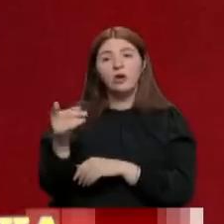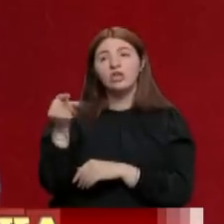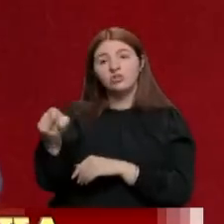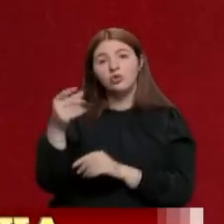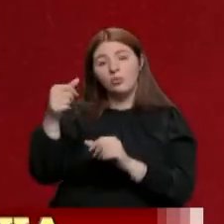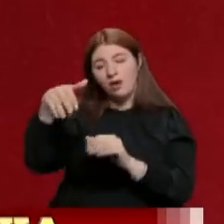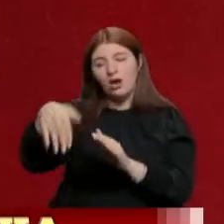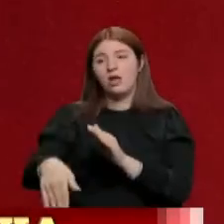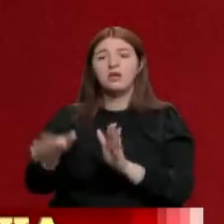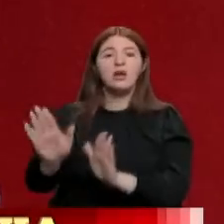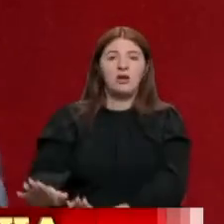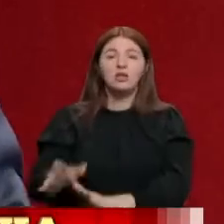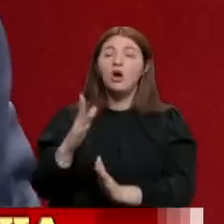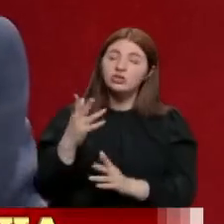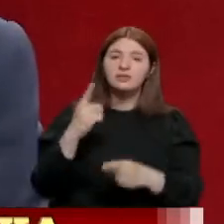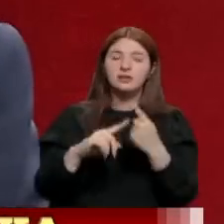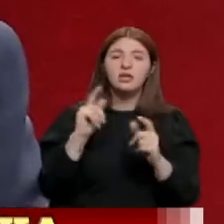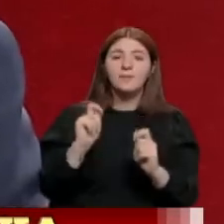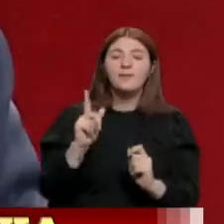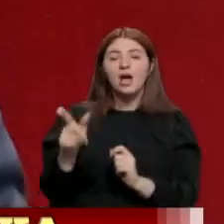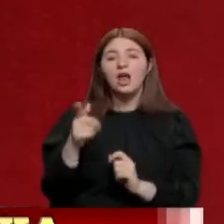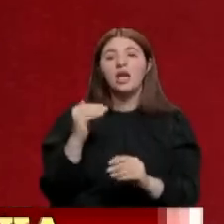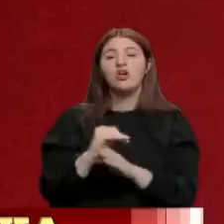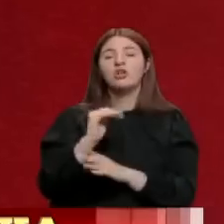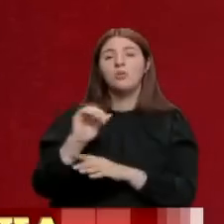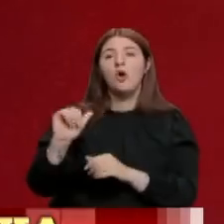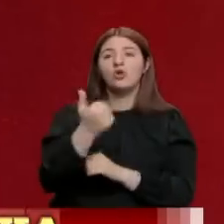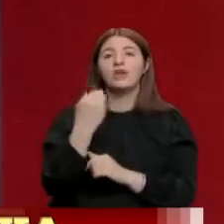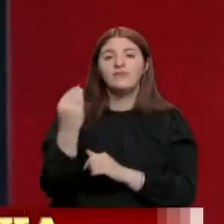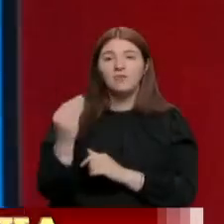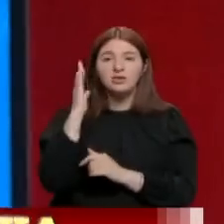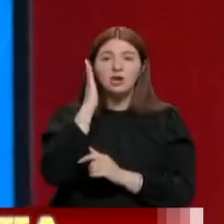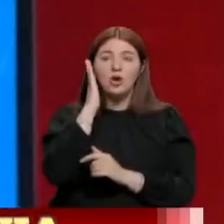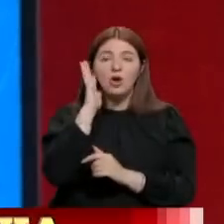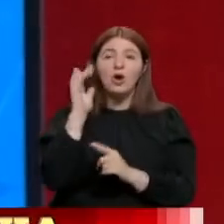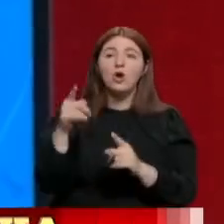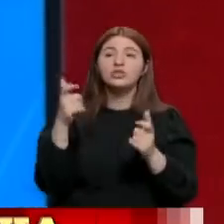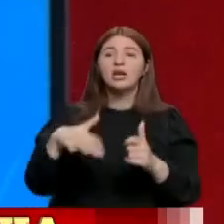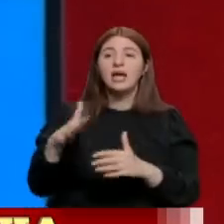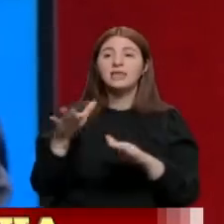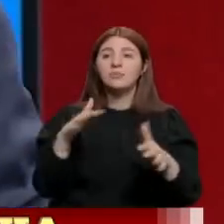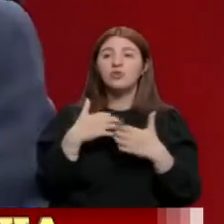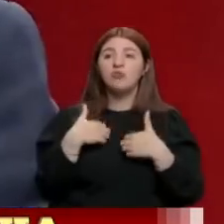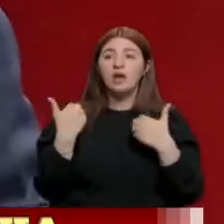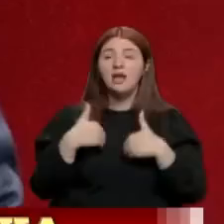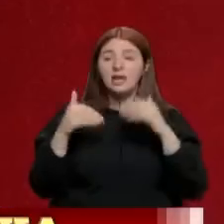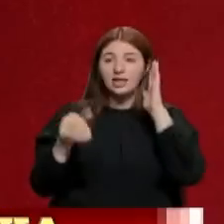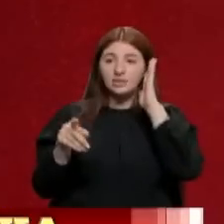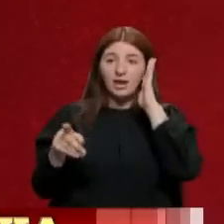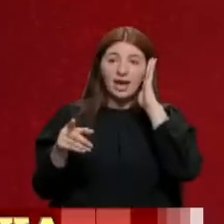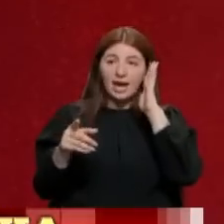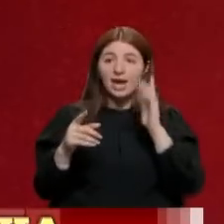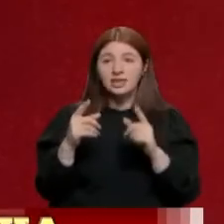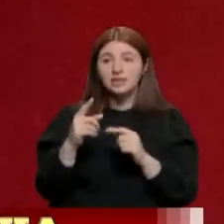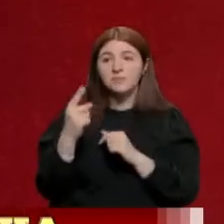şimdi toprak altındalar. Oysa siyasetin yapması gereken yaşamı öncelemekti. O şehirlerimizi depreme güvenli hale getirmekti. Eğer